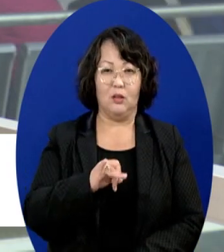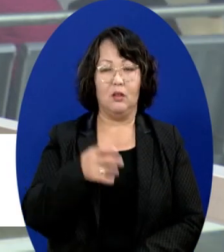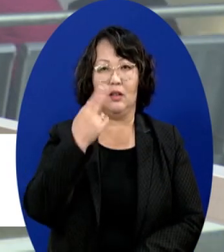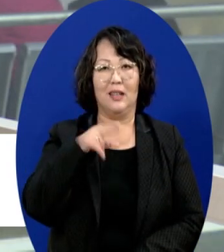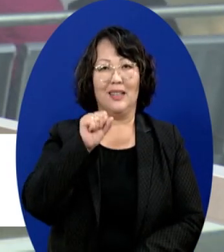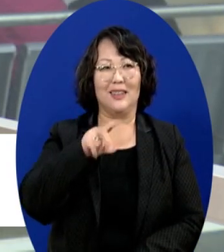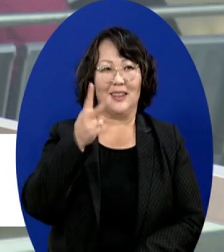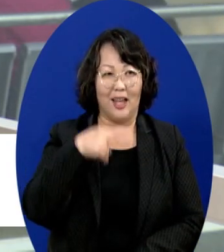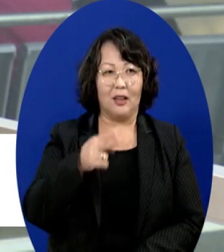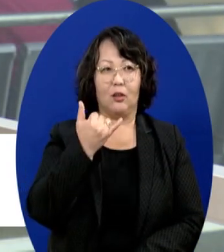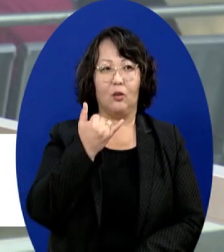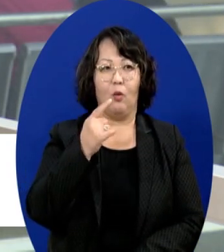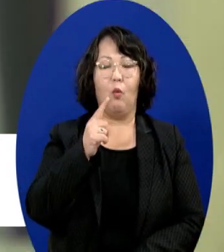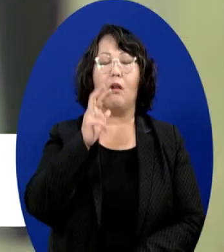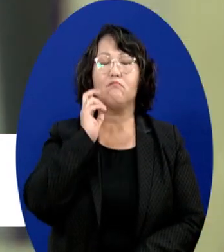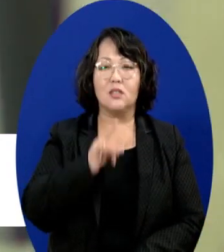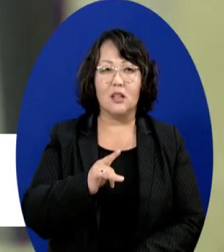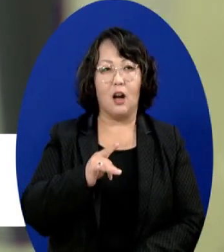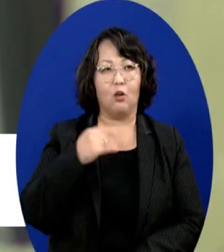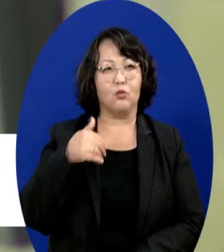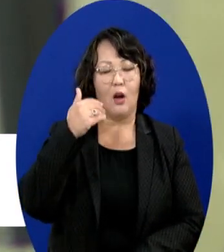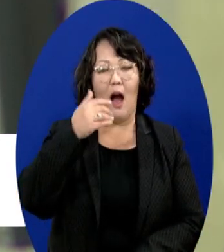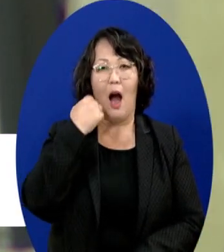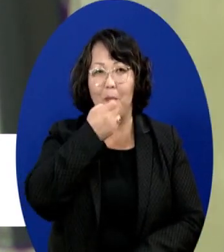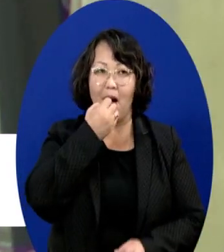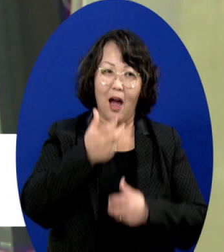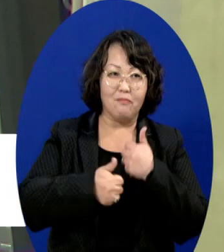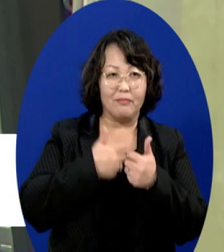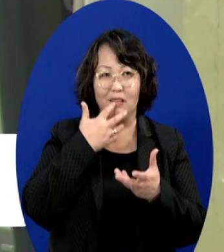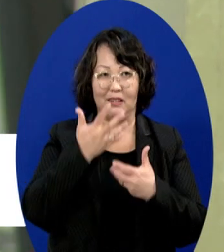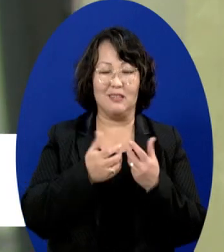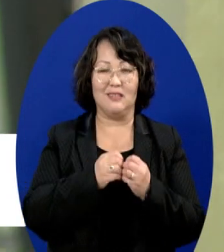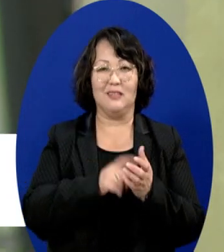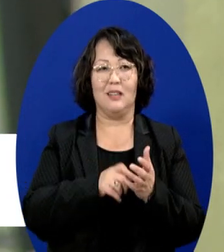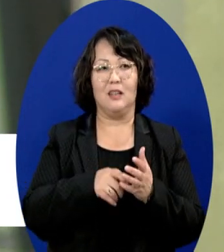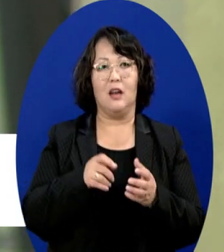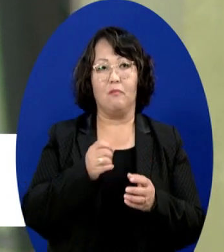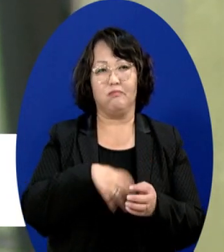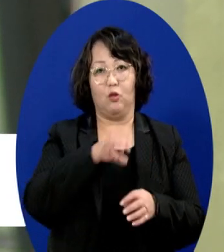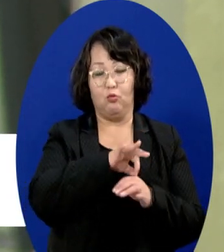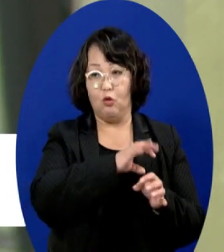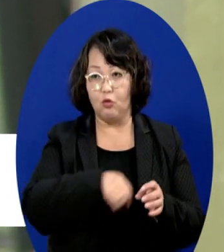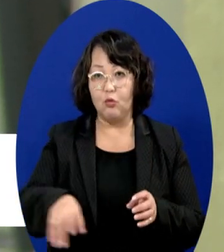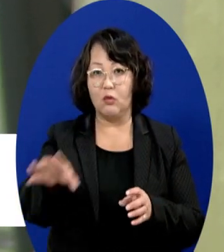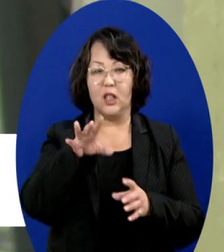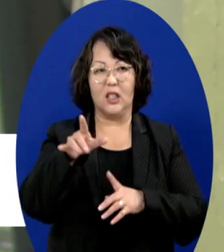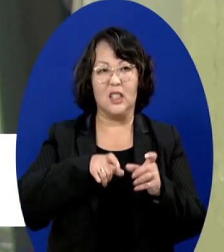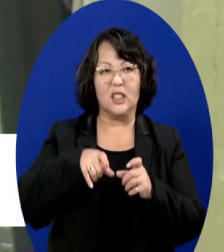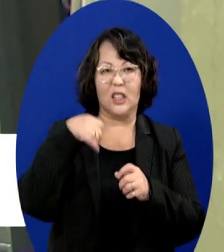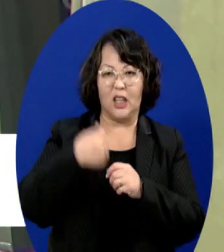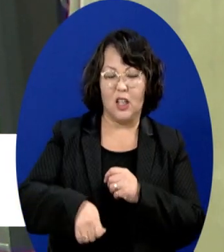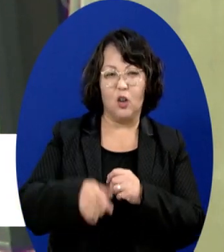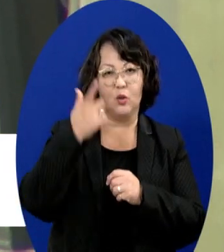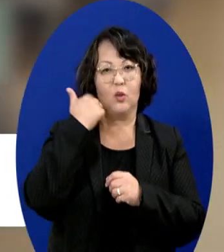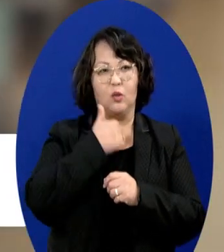хөгжүүлээд тэгээ амар уурах идэх болоц болгож байгаа. Хавдрын өвчин тусч байсан энэ өвчнөр ойр дотны хүн нүчилж байсан хүмүүс эдийн засгийн хүндрэлээс гадна